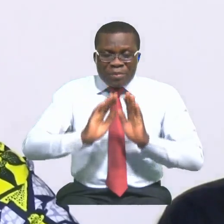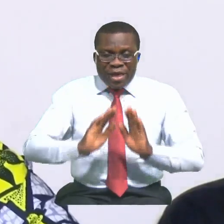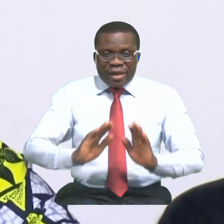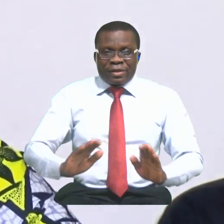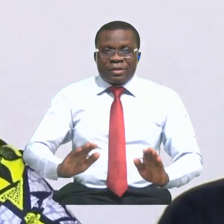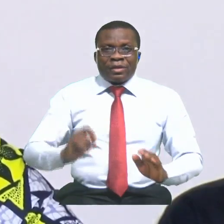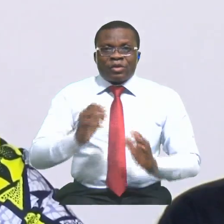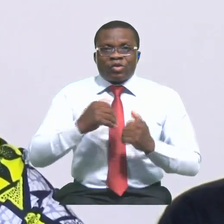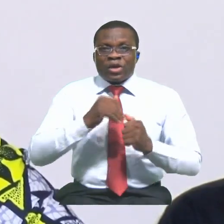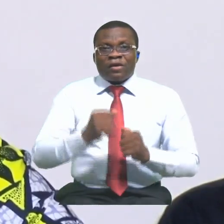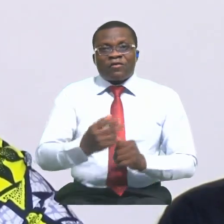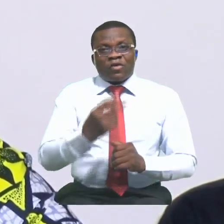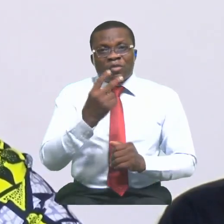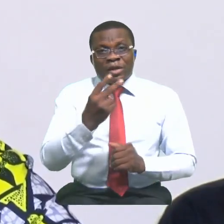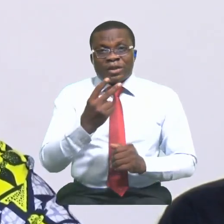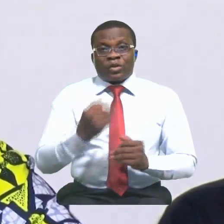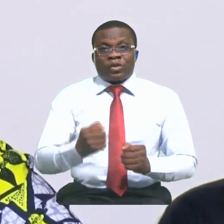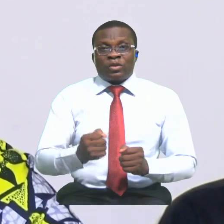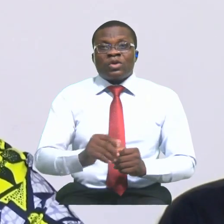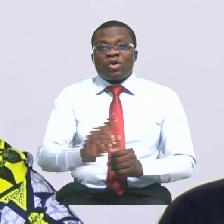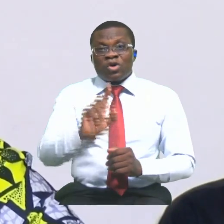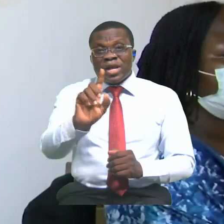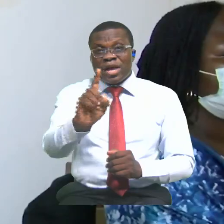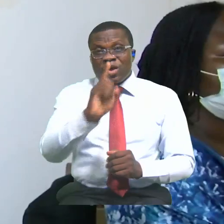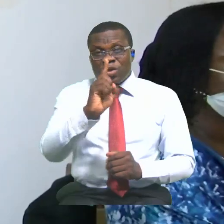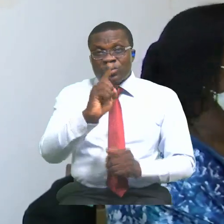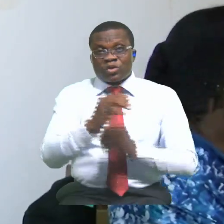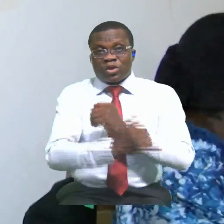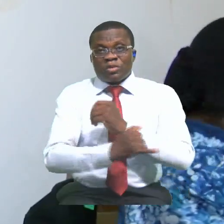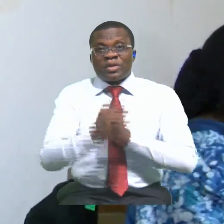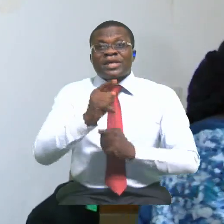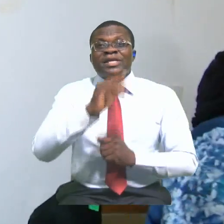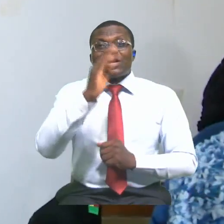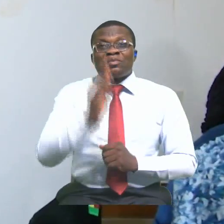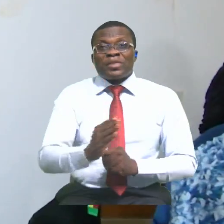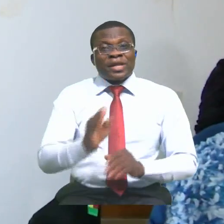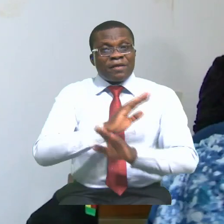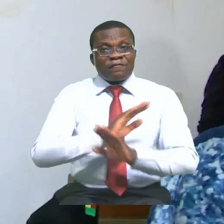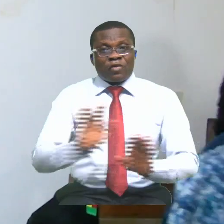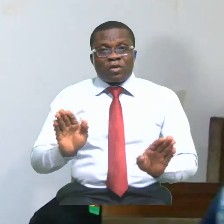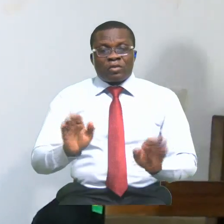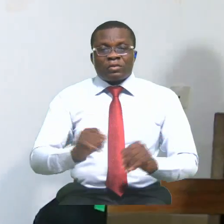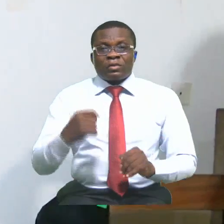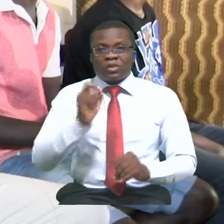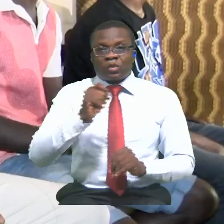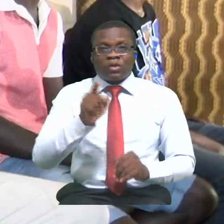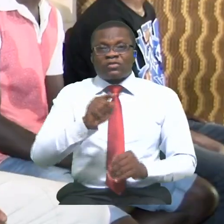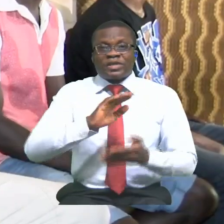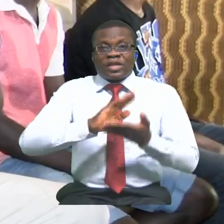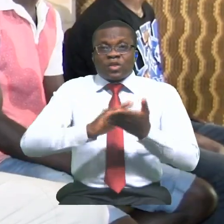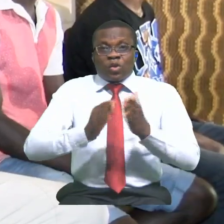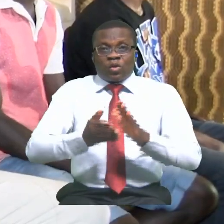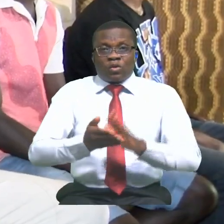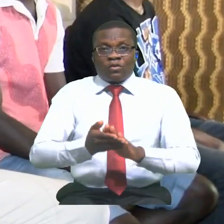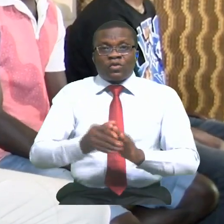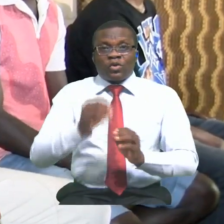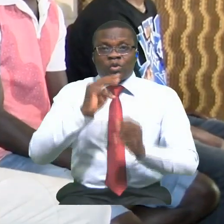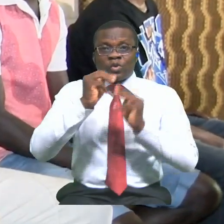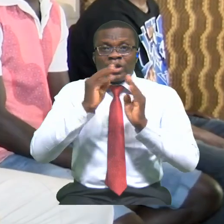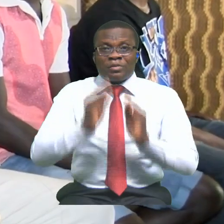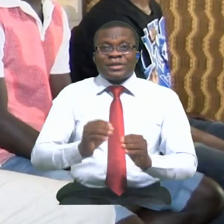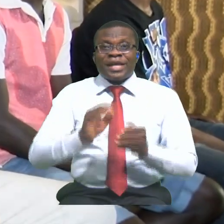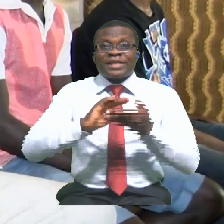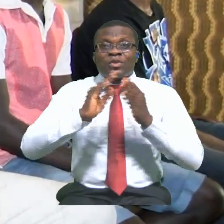Nous n'avons pas de pays, on a un seul pays qui est le Bénin. Donc vous êtes devenus les messagers de